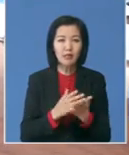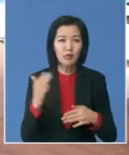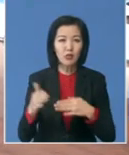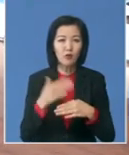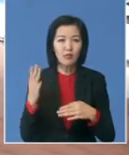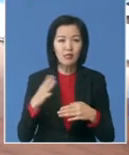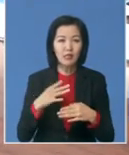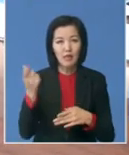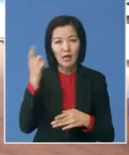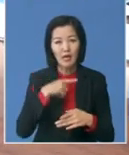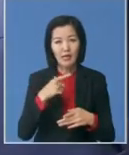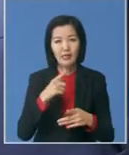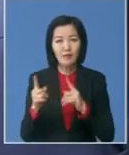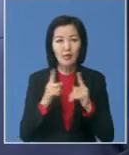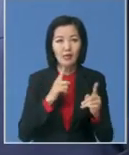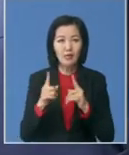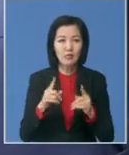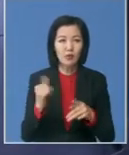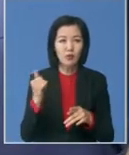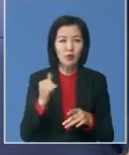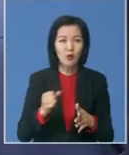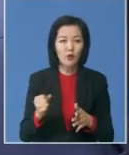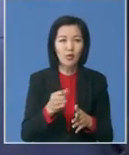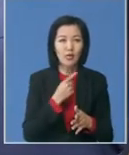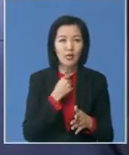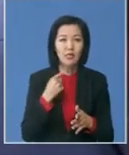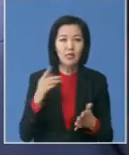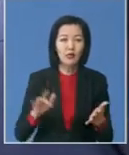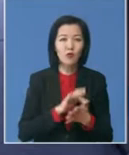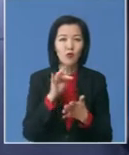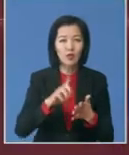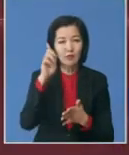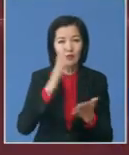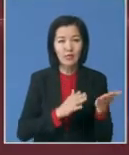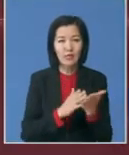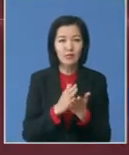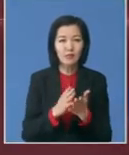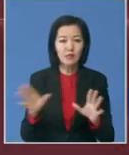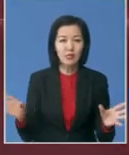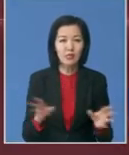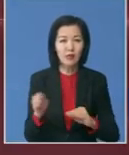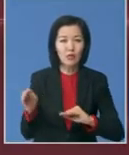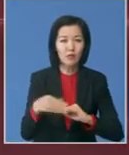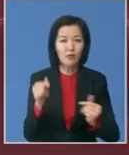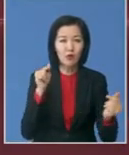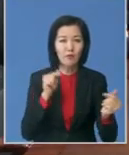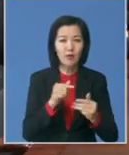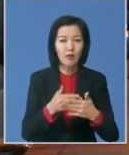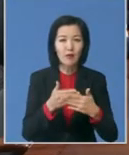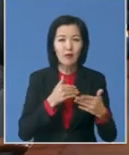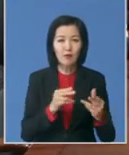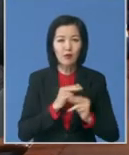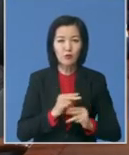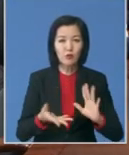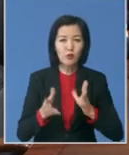жауапкершілікке тартылды. Әдеп кеңесінің отырысында Ұйғыр ауданы мен Талдықорған қаласының мемлекеттік қызмет және сыбайлас жемқорлыққа қарсы профилактикалық